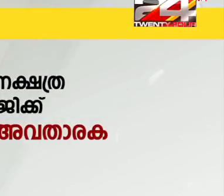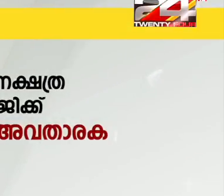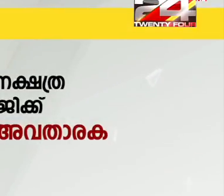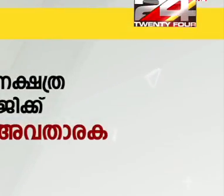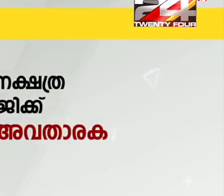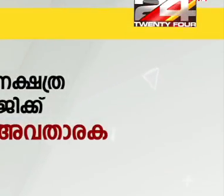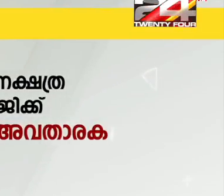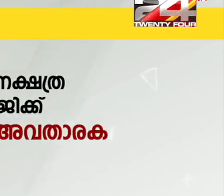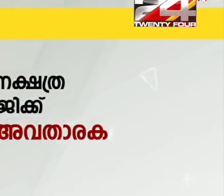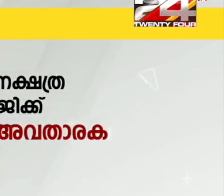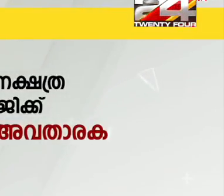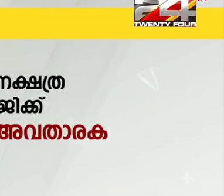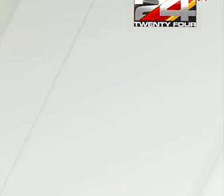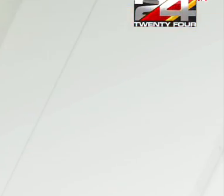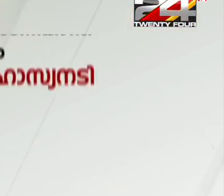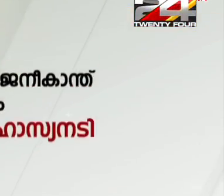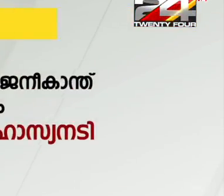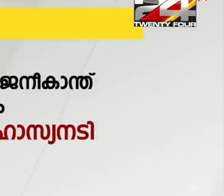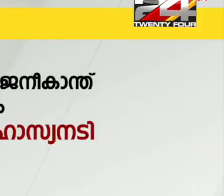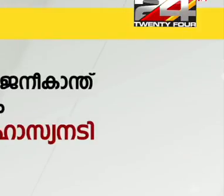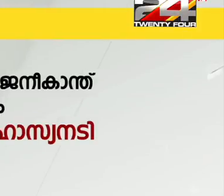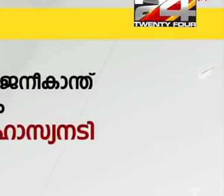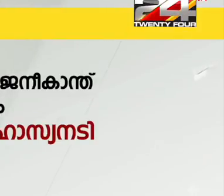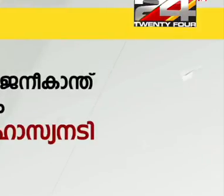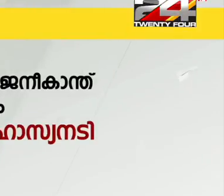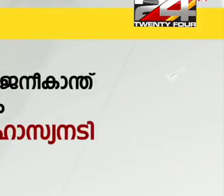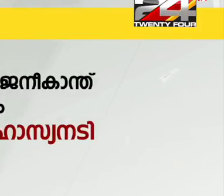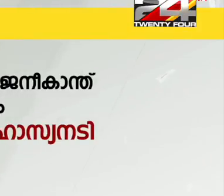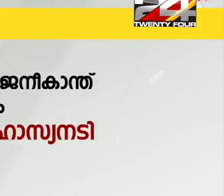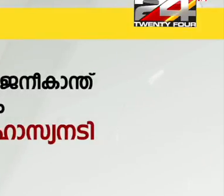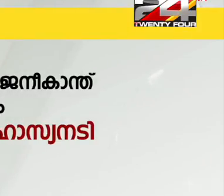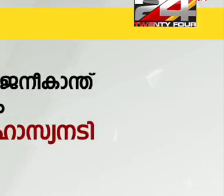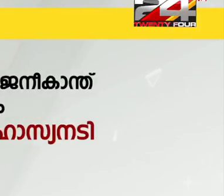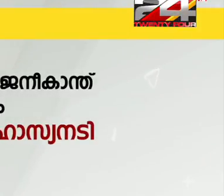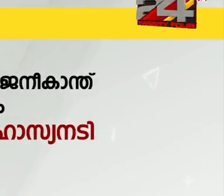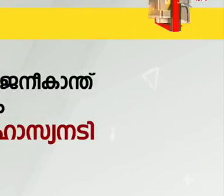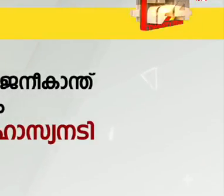നക്ഷത്രയ്ക്കാണ്. ടെലിവിഷൻ പരമ്പരയിലെ മികച്ച ഹാസ്യനടിയായി ചക്കപ്പഴത്തിലെ ശ്രുതി രജനീകാന്ത് തെരഞ്ഞെടുക്കപ്പെട്ടു.